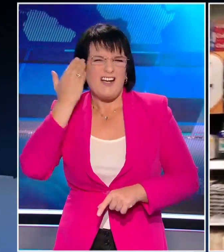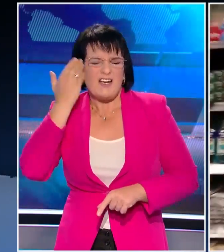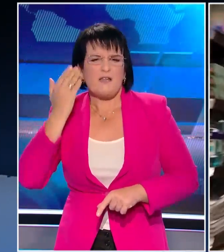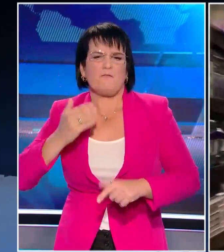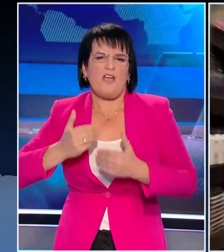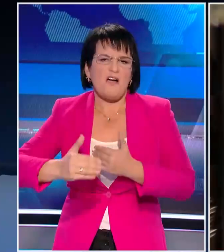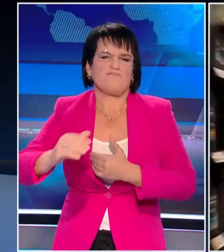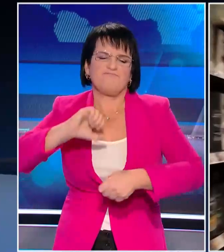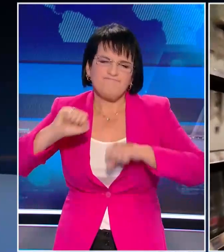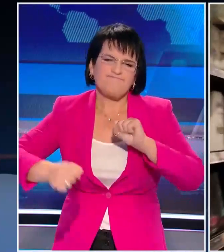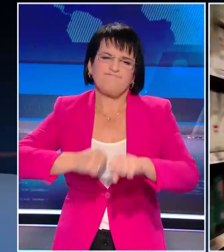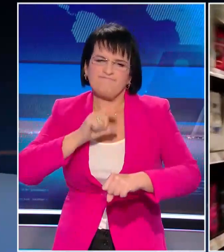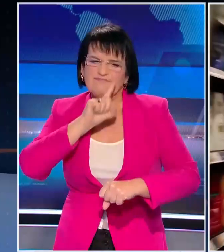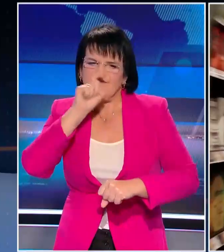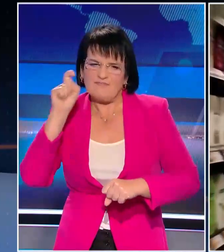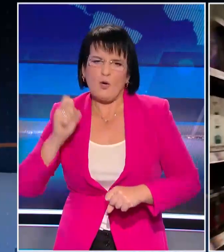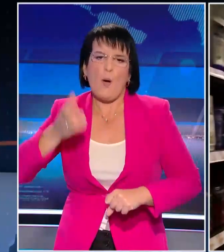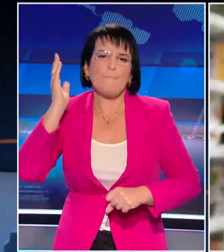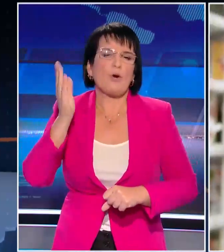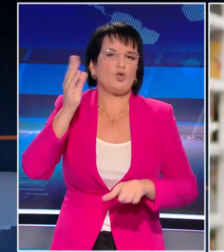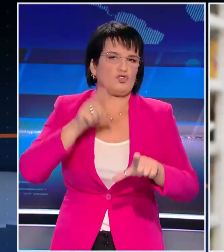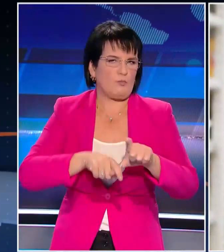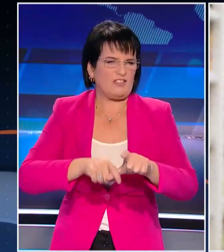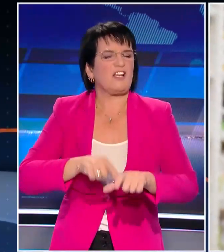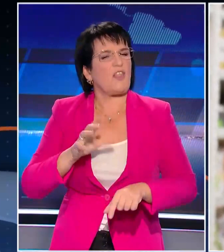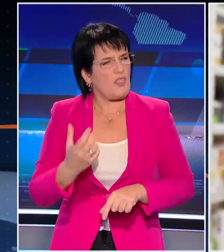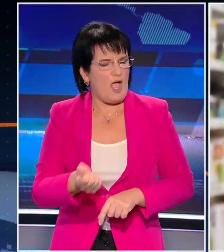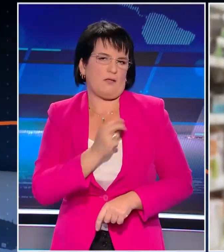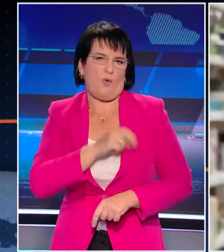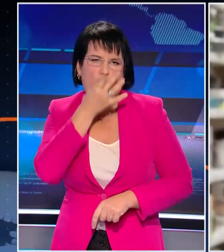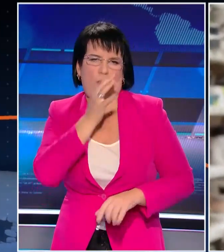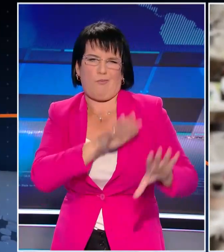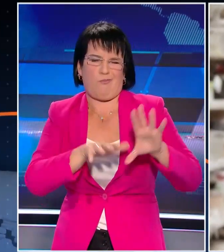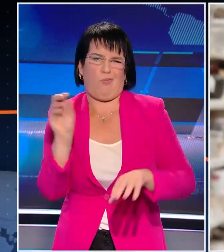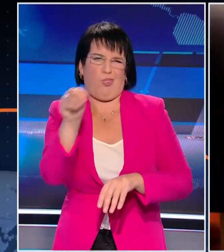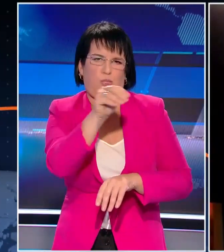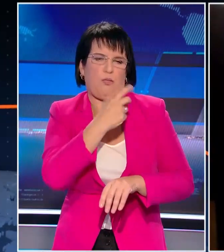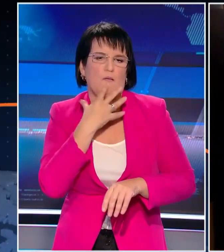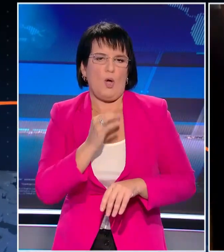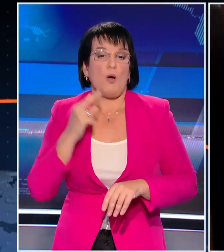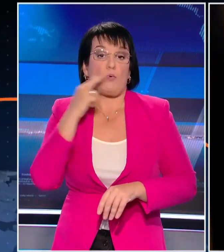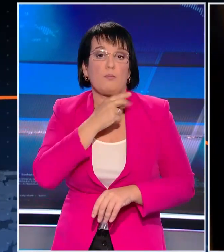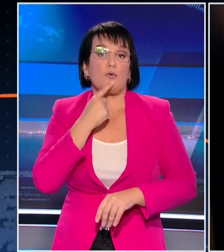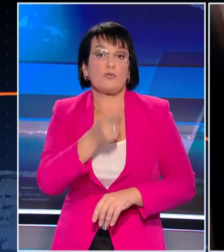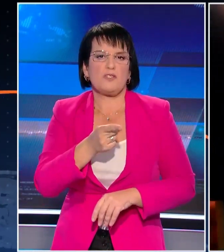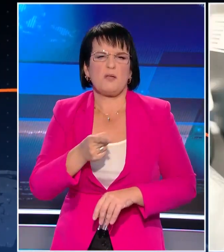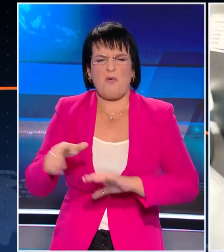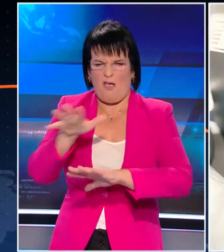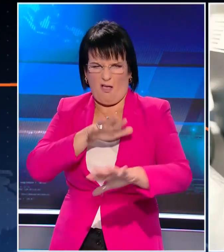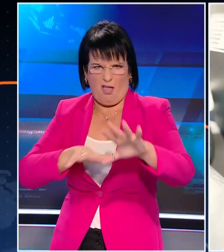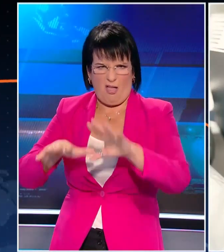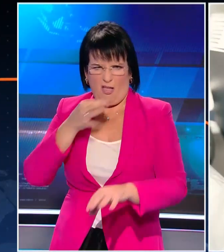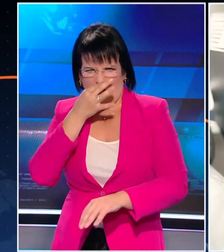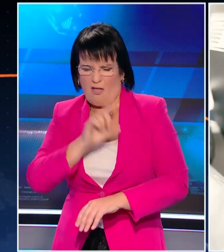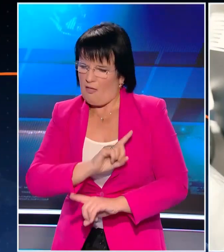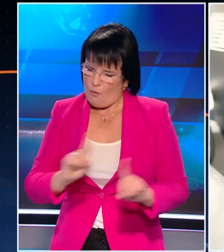της κυβέρνησης, με την επιβολή προστήμων σε εταιρείες που εσχροκερδούν, με τον Κυριάκο Μητσοτάκη να διαμηνύει ότι η χώρα δεν είναι μπανανία και πως